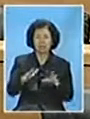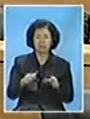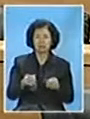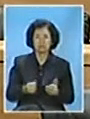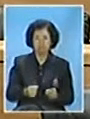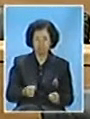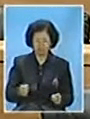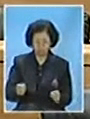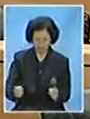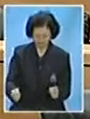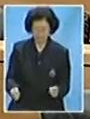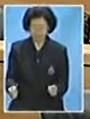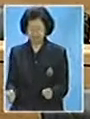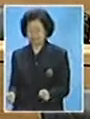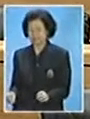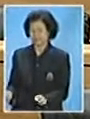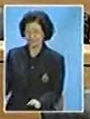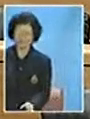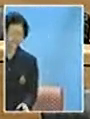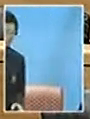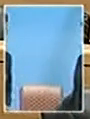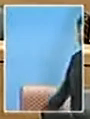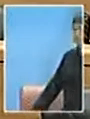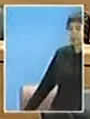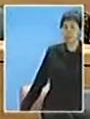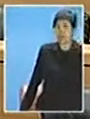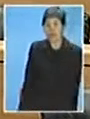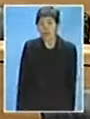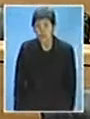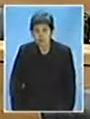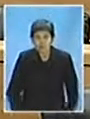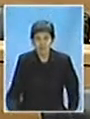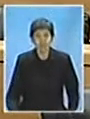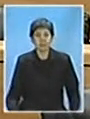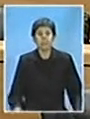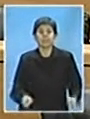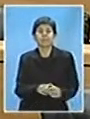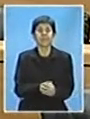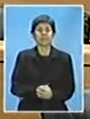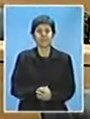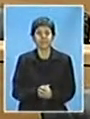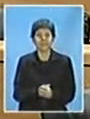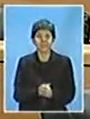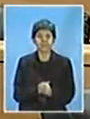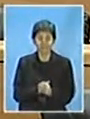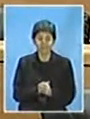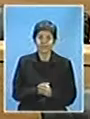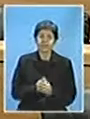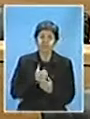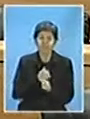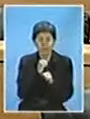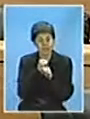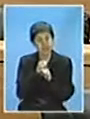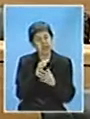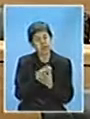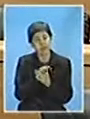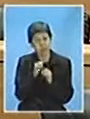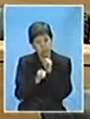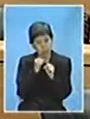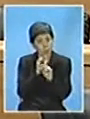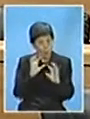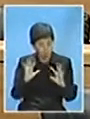ากหน้าที่ไปอะไรไปนะครับแล้วยิ่งคนที่มาโดยตำแหน่งตรงนั้นเนี่ยเขาพ้นจากตำแหน่งเขาก็ต้องพ้นวาระด้วยแต่ไม่